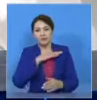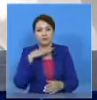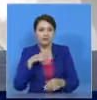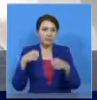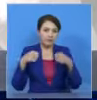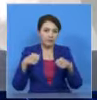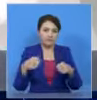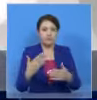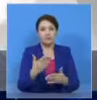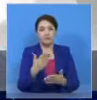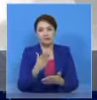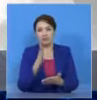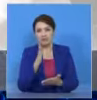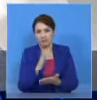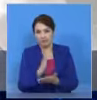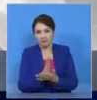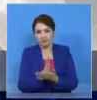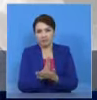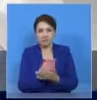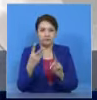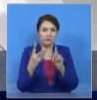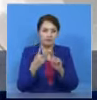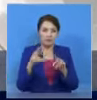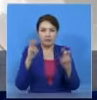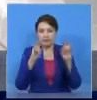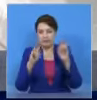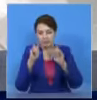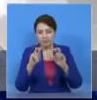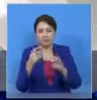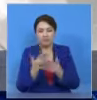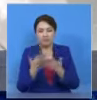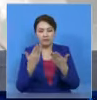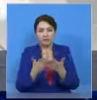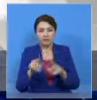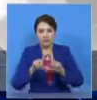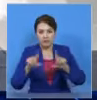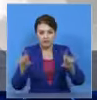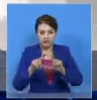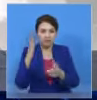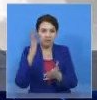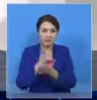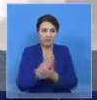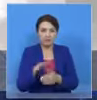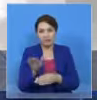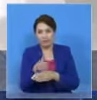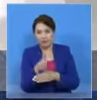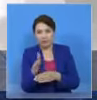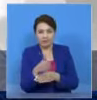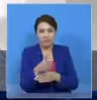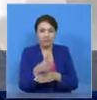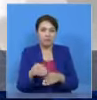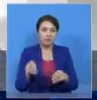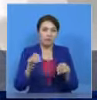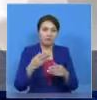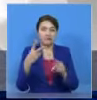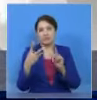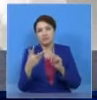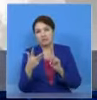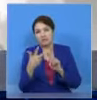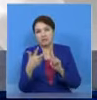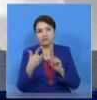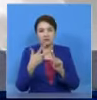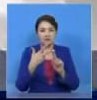память у меня с продуктом везет вторая батарея у нас тоже в этом здании находится этапа рыба рыба продуктом и три тела батори у нас